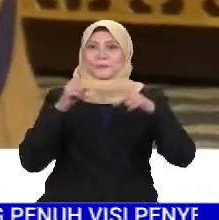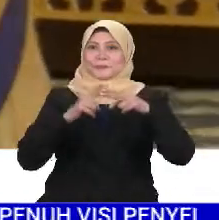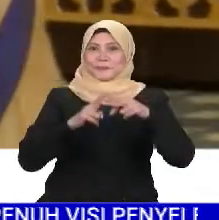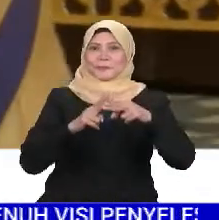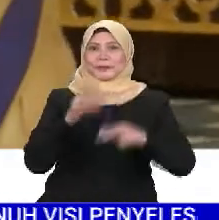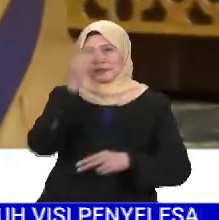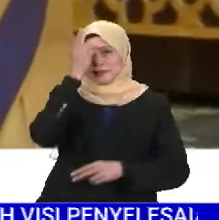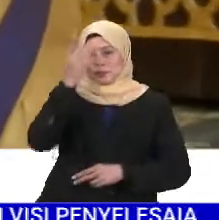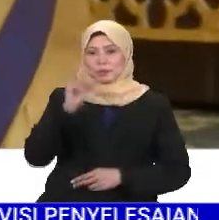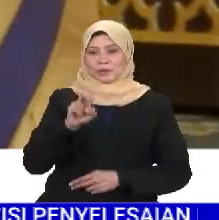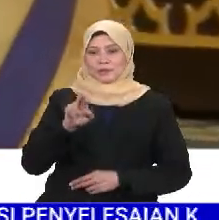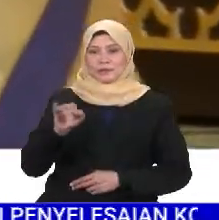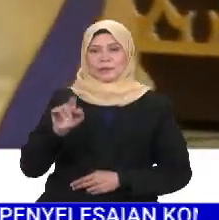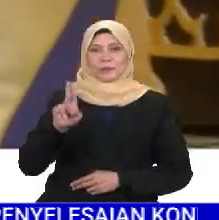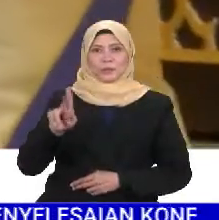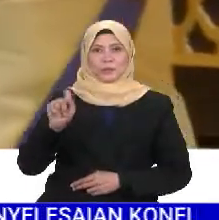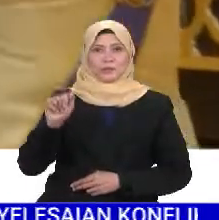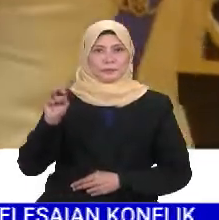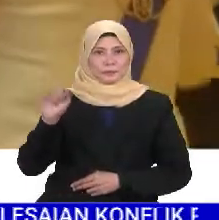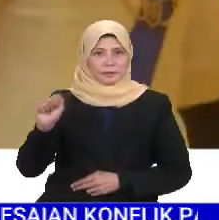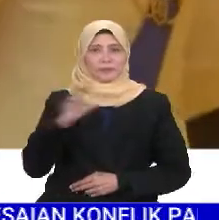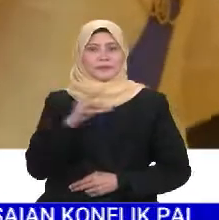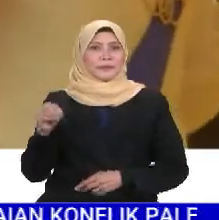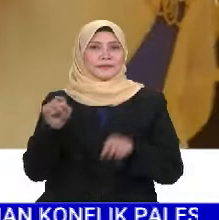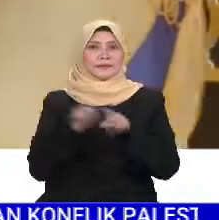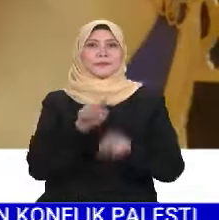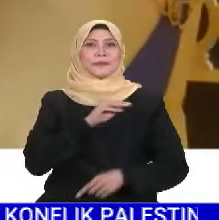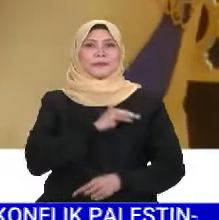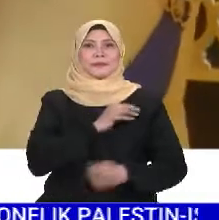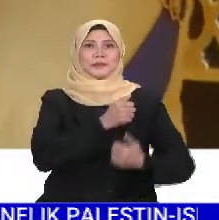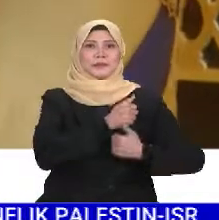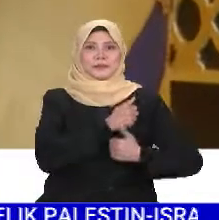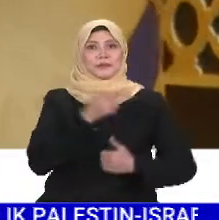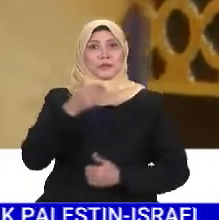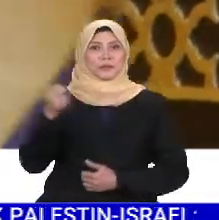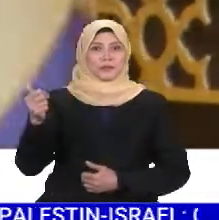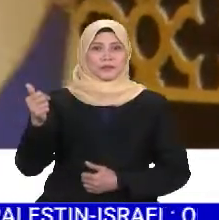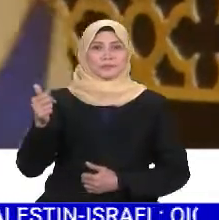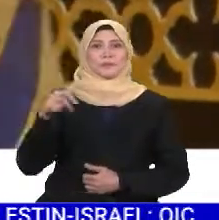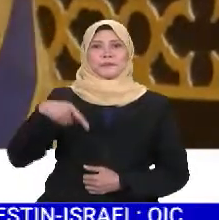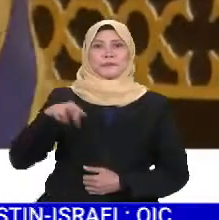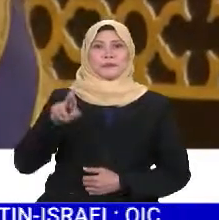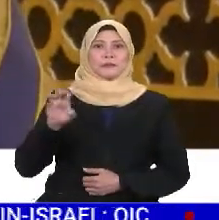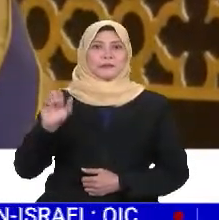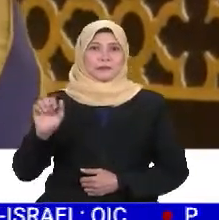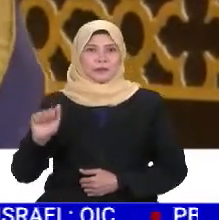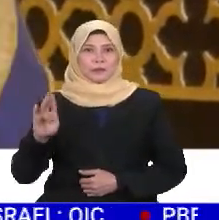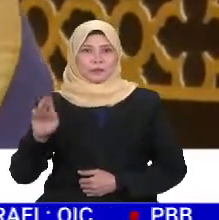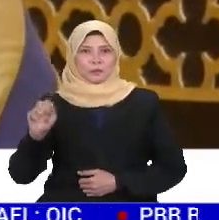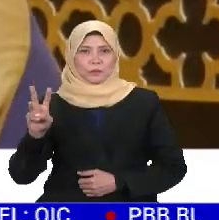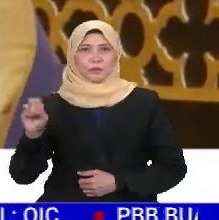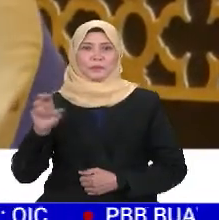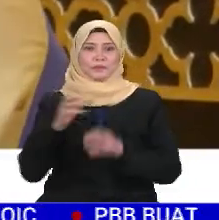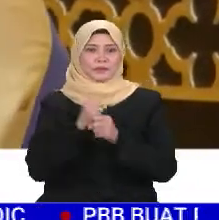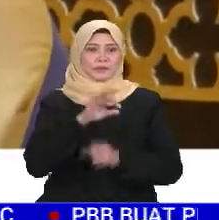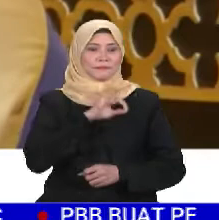Seri utama turut dikurniakan darjah kebesaran menteri pertahanan Indonesia Prabowo Subianto yang menerima